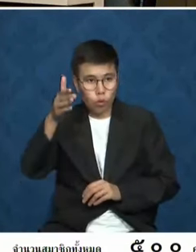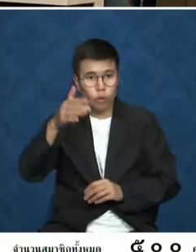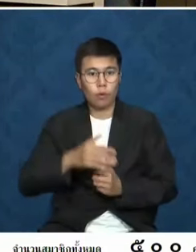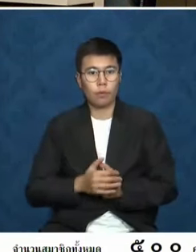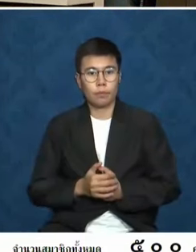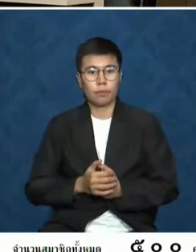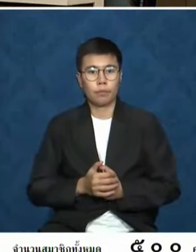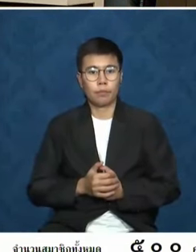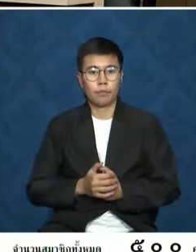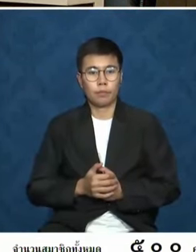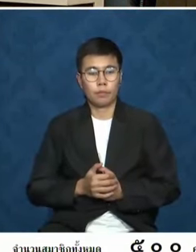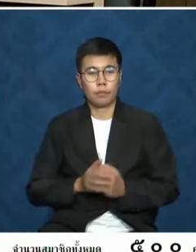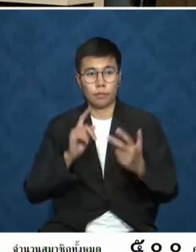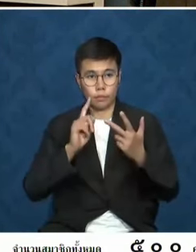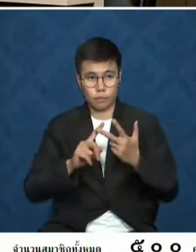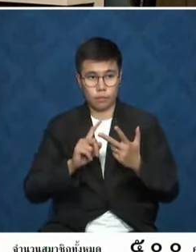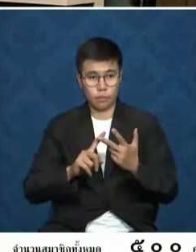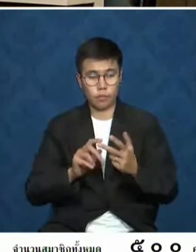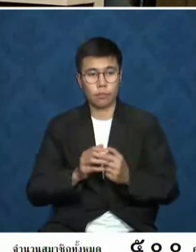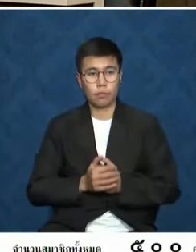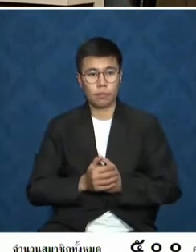บคำถามที่สาม